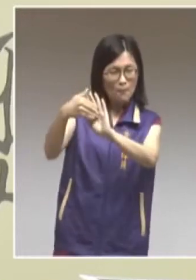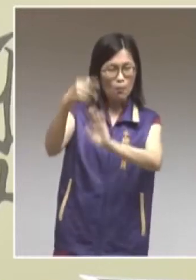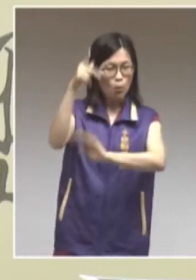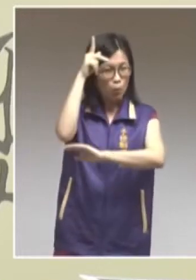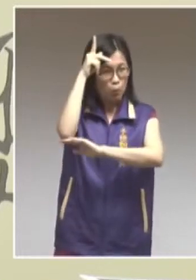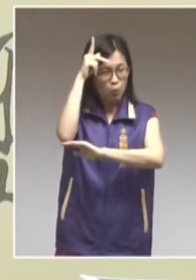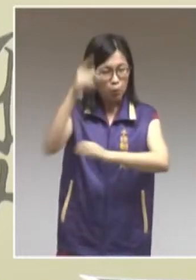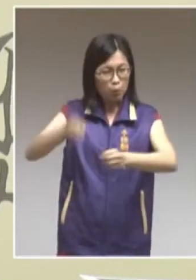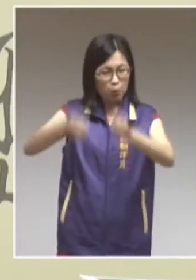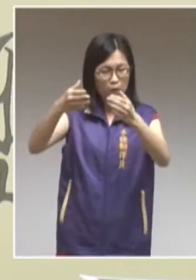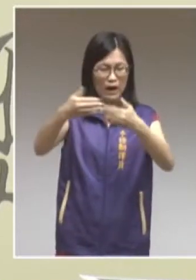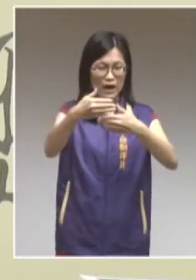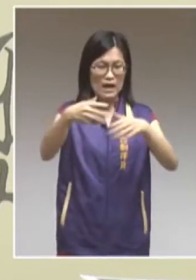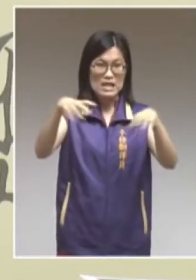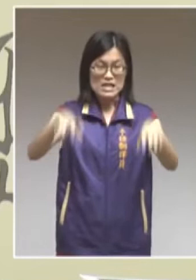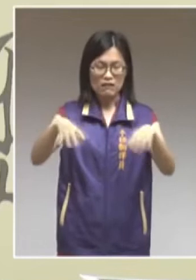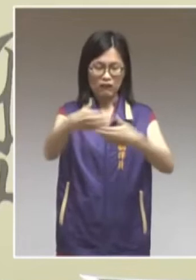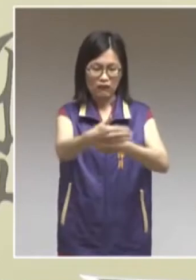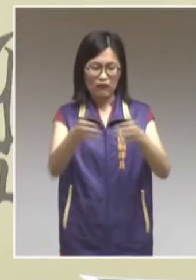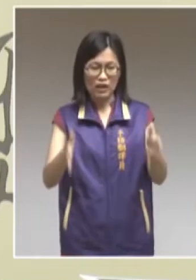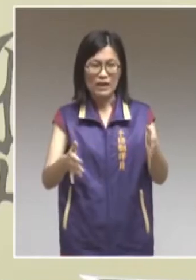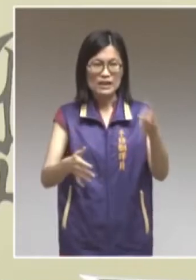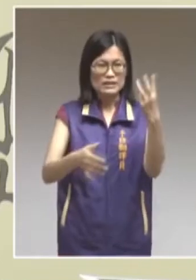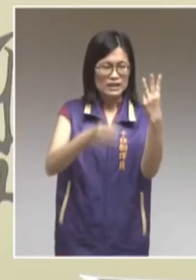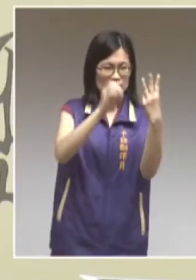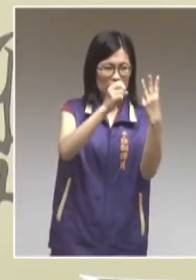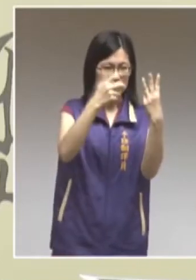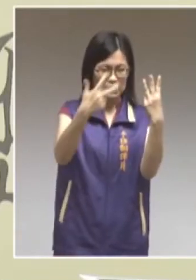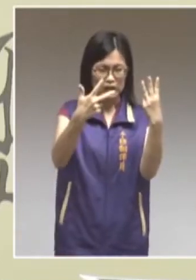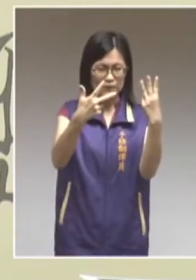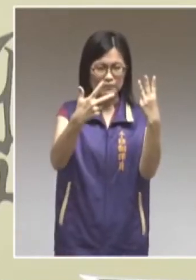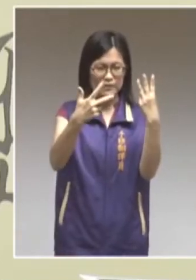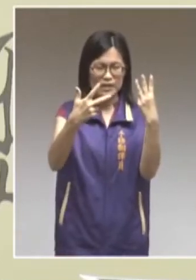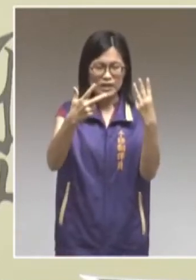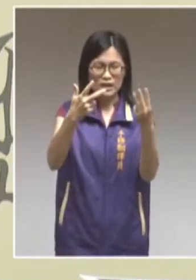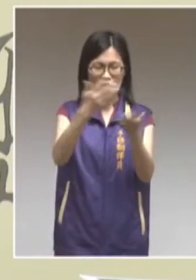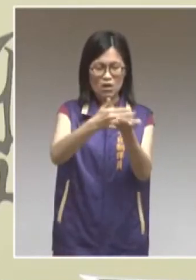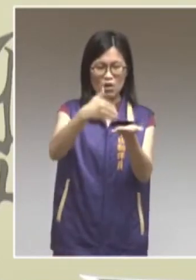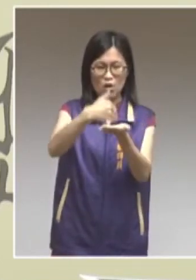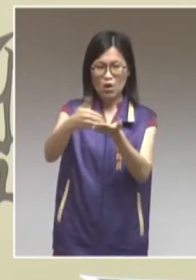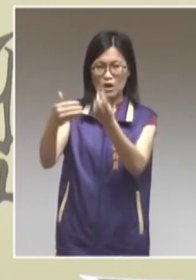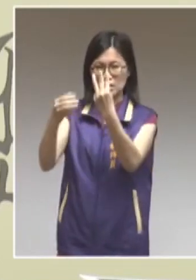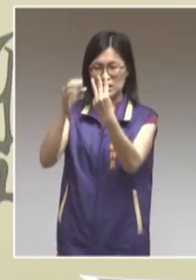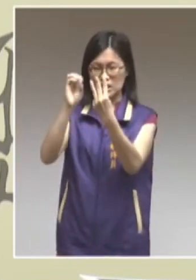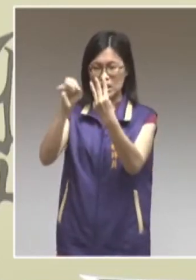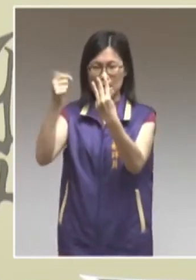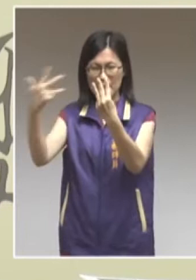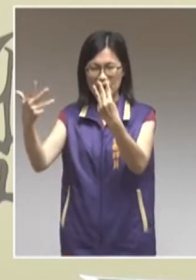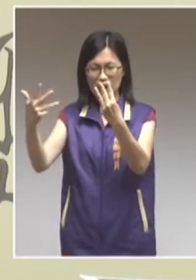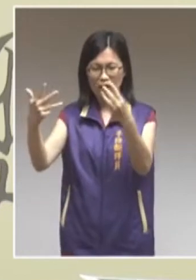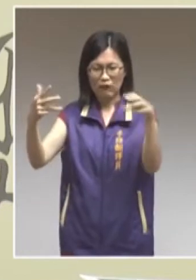隔壁的房间这个307跟308两房之隔那有一